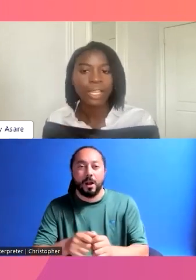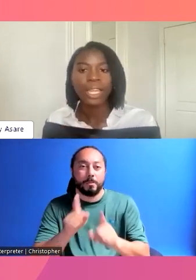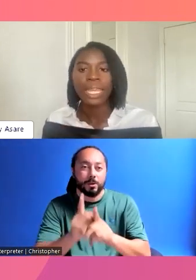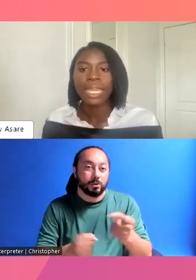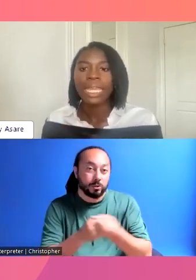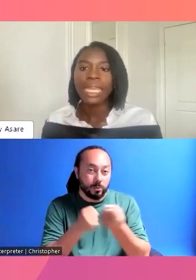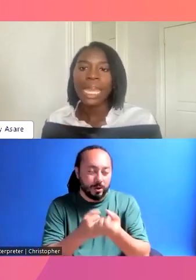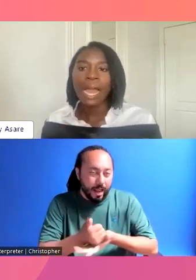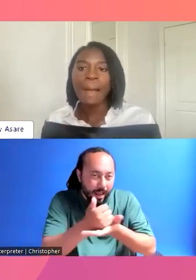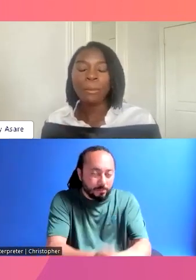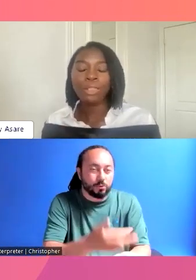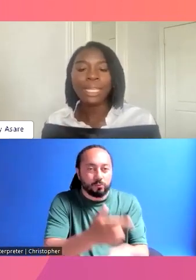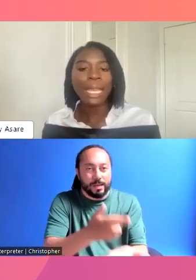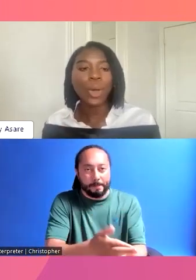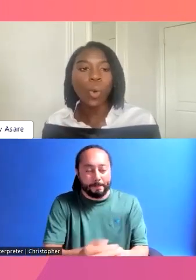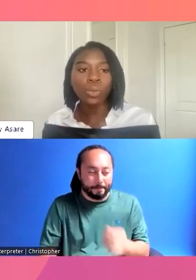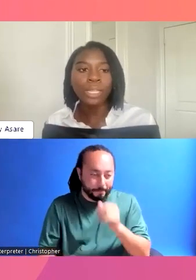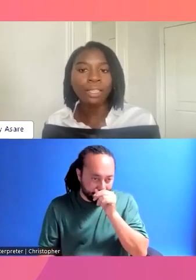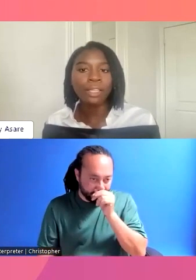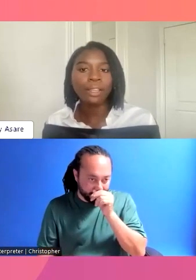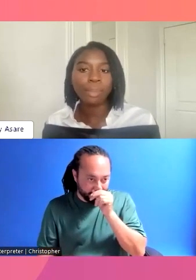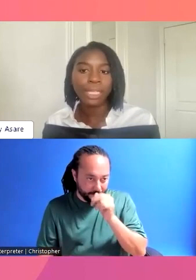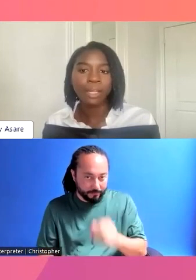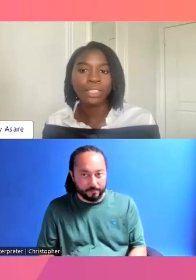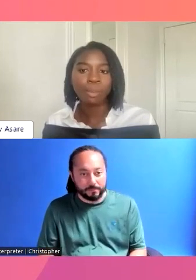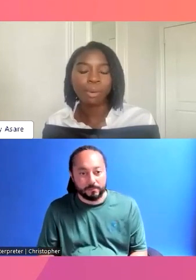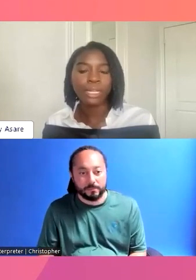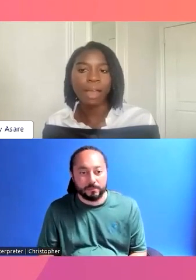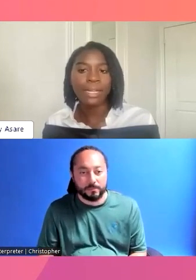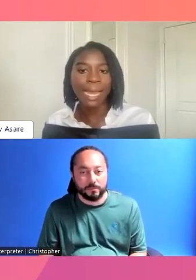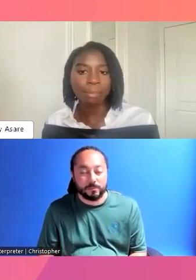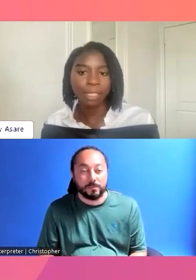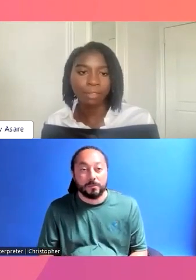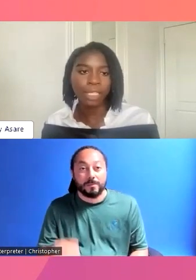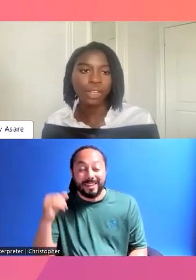à comment le soutien par les pairs peut aider.